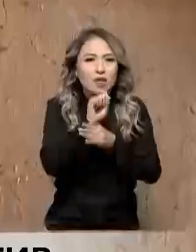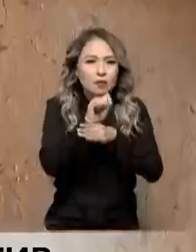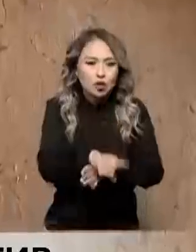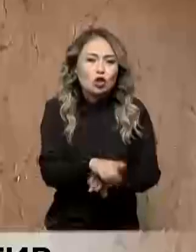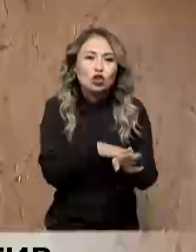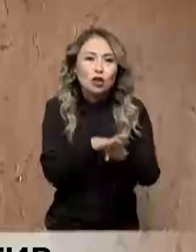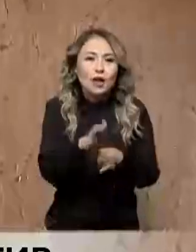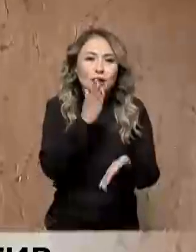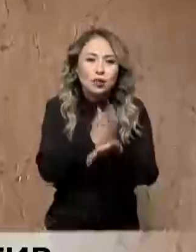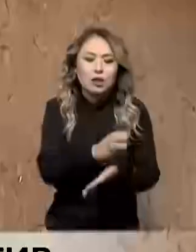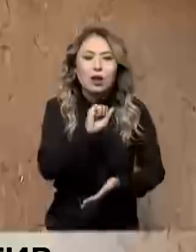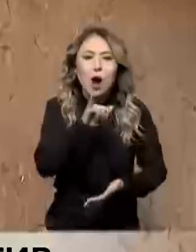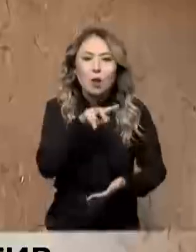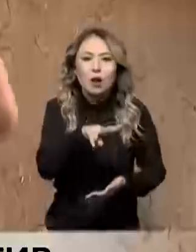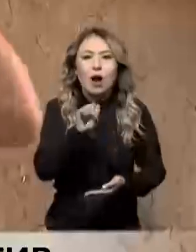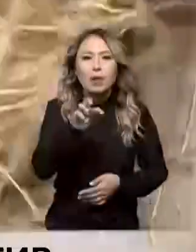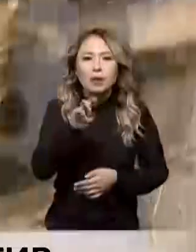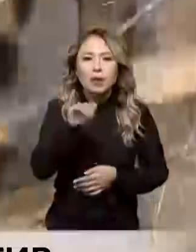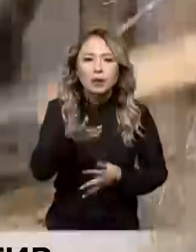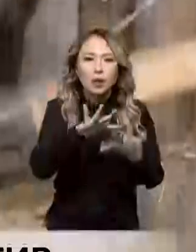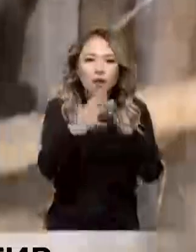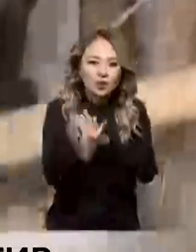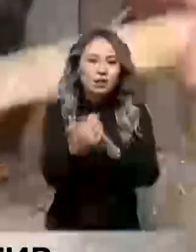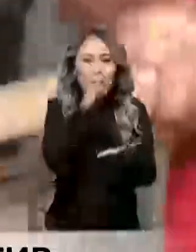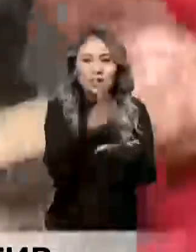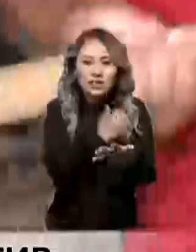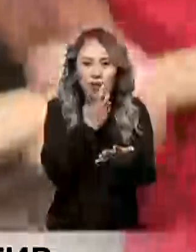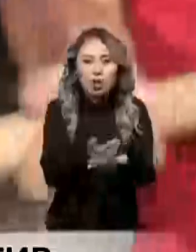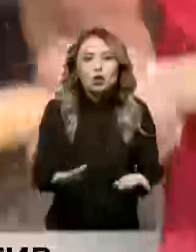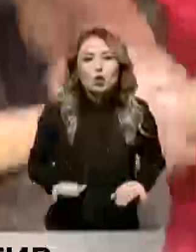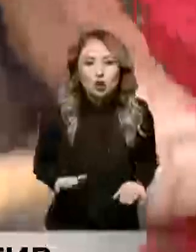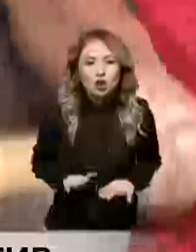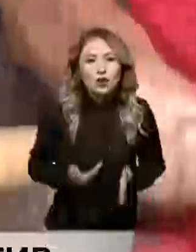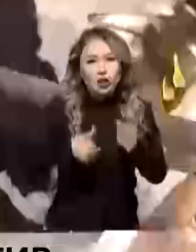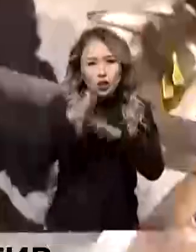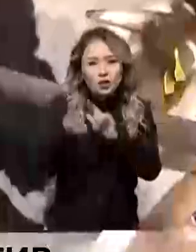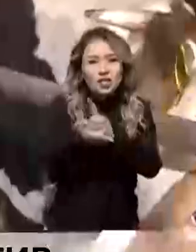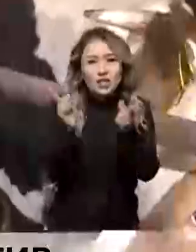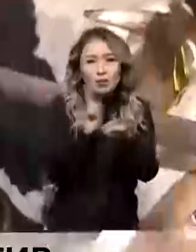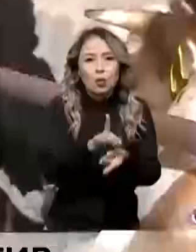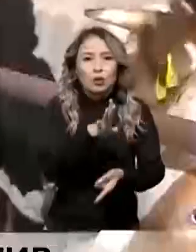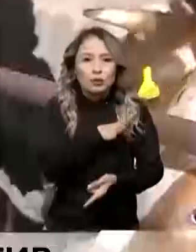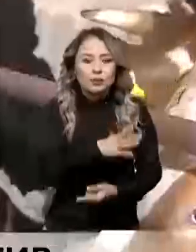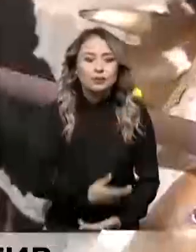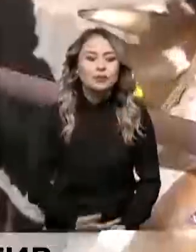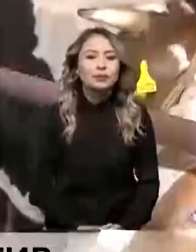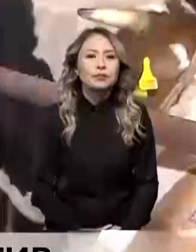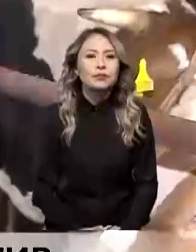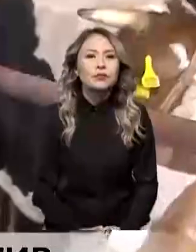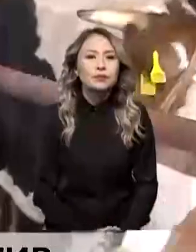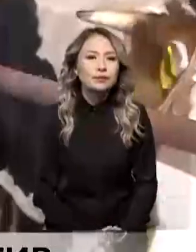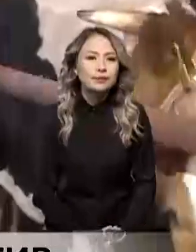басшысының тапсырмасымен жүзеге асып жатқан ауыл аманаты ауылдықтардың табысы мен әлеуметтік жағдайын жақсартуға сеп болатынын